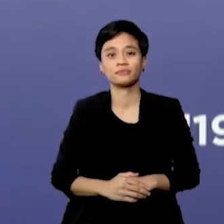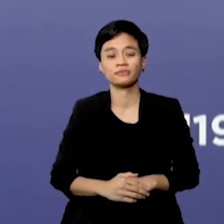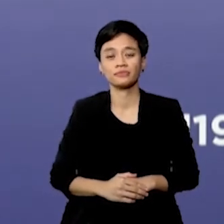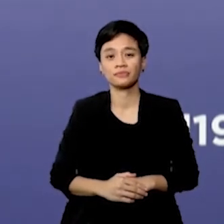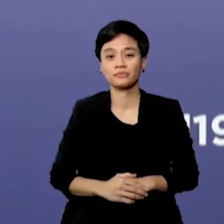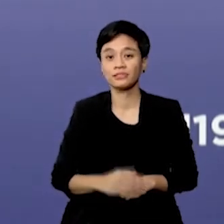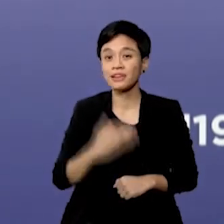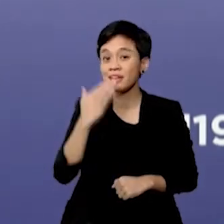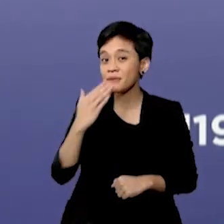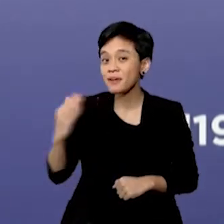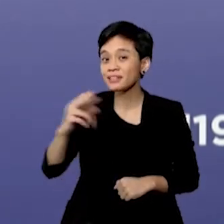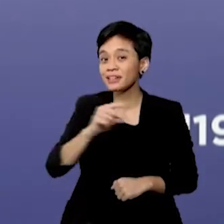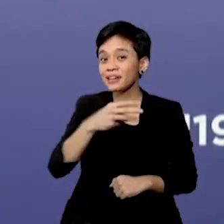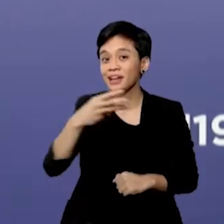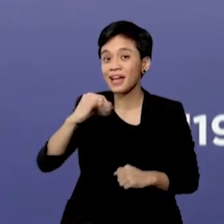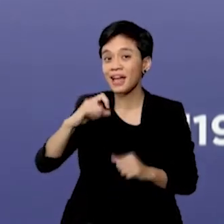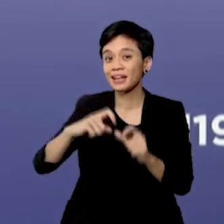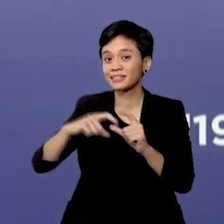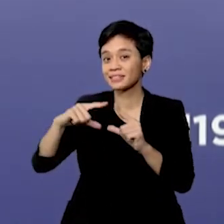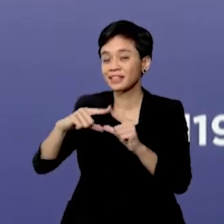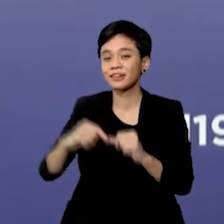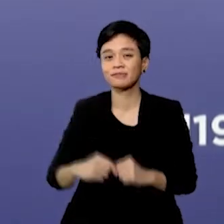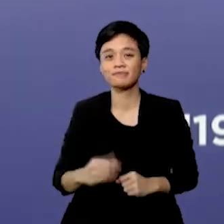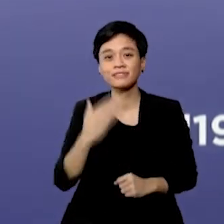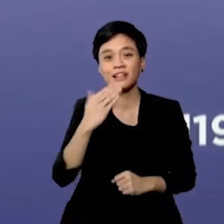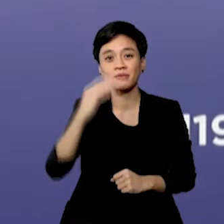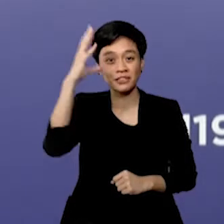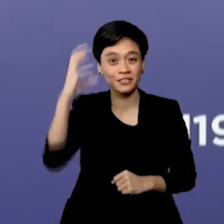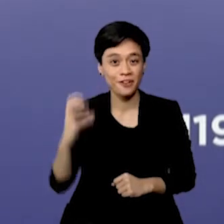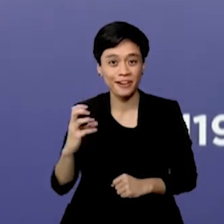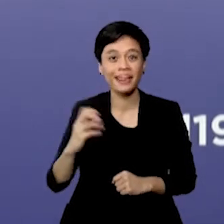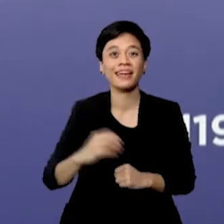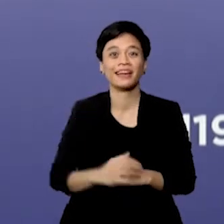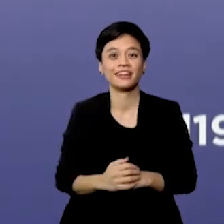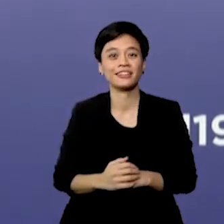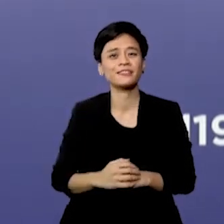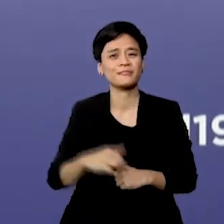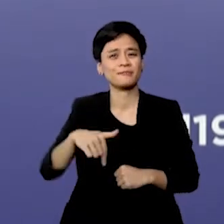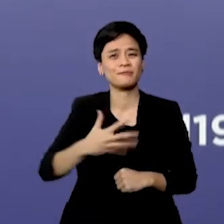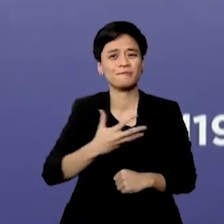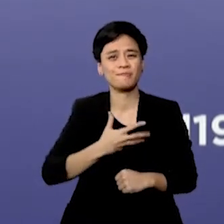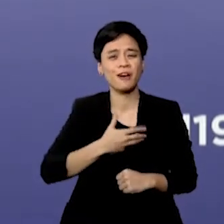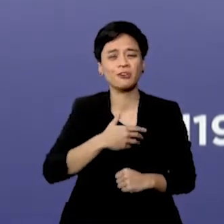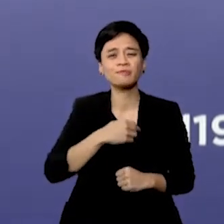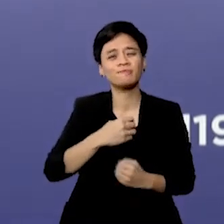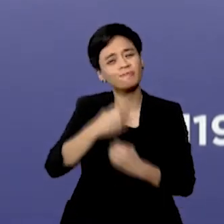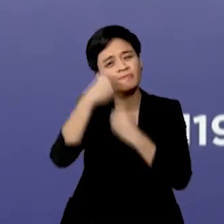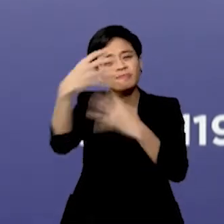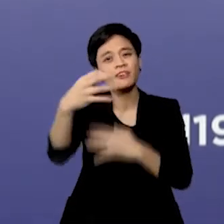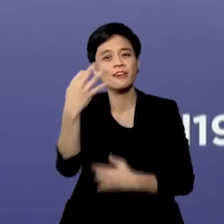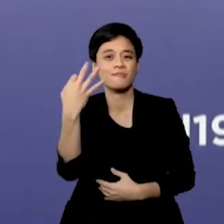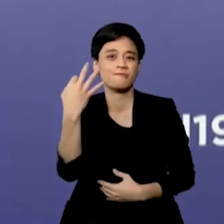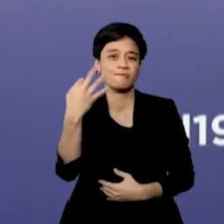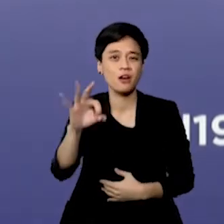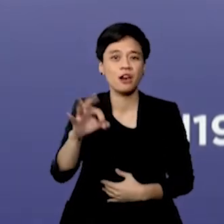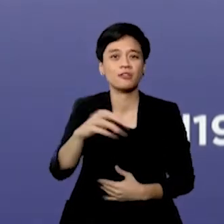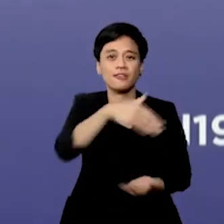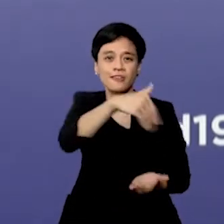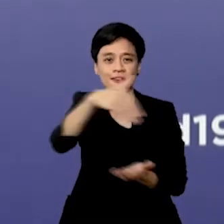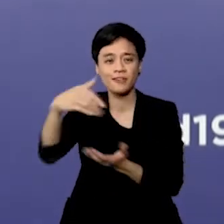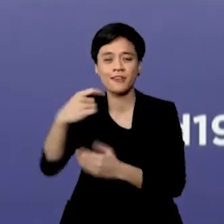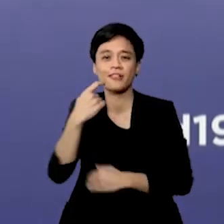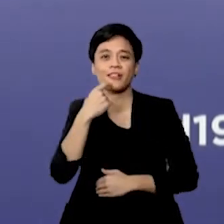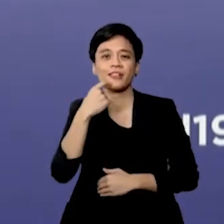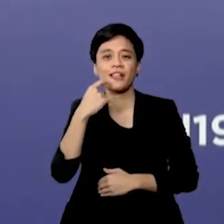Terima kasih Dr. Reza. Saudara-saudara selamat sore. Kembali kami akan menyampaikan update data kinerja kesehatan untuk penanggulangan